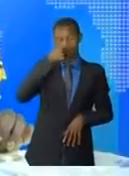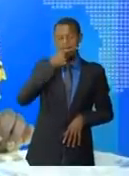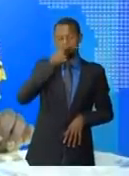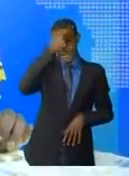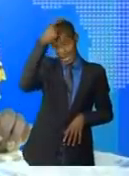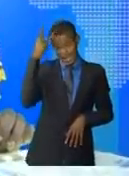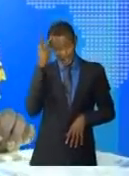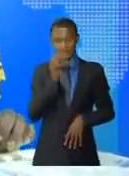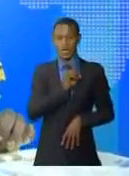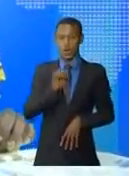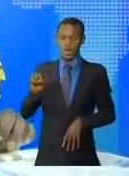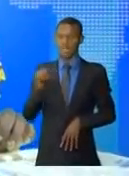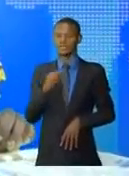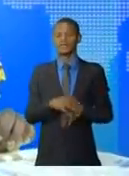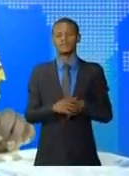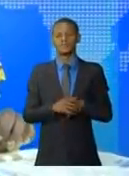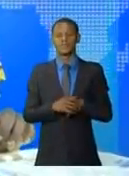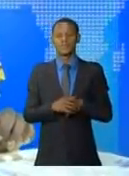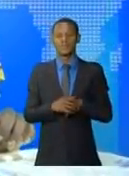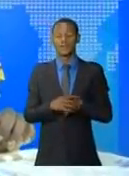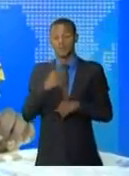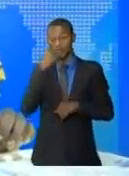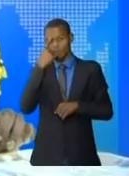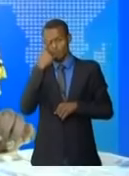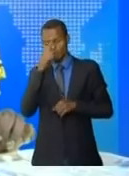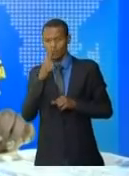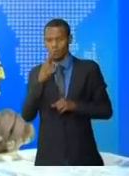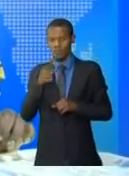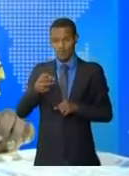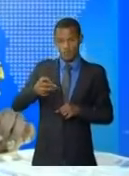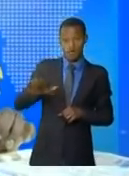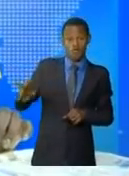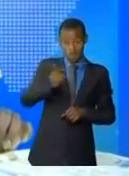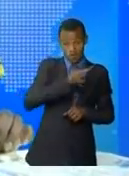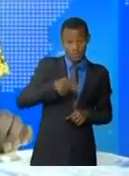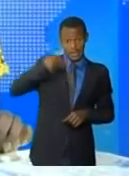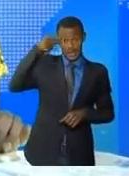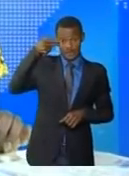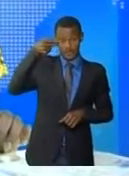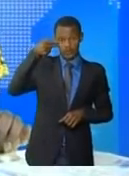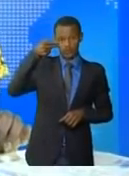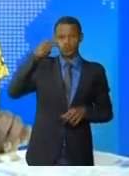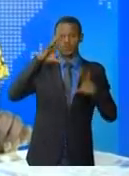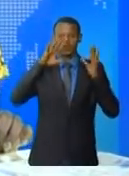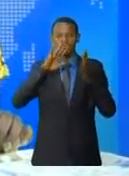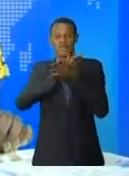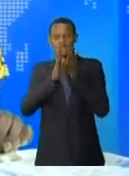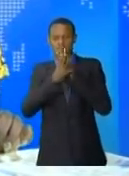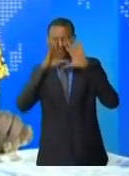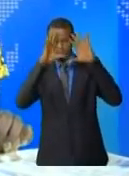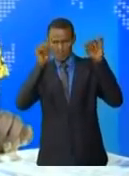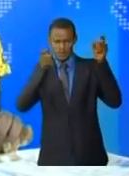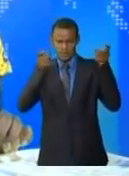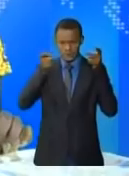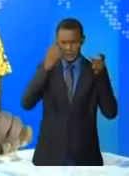élévation à la tête de l'Union africaine en qualité de président. J'ai l'insigne honneur de transmettre à votre auguste personne les